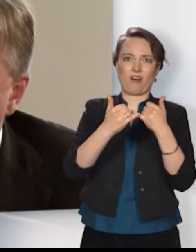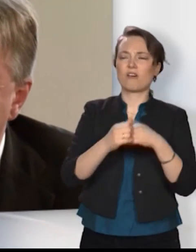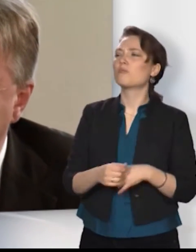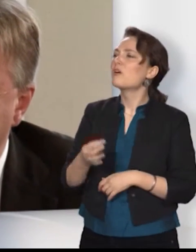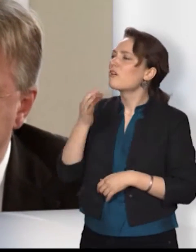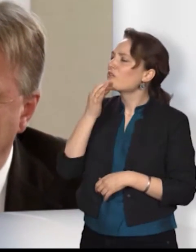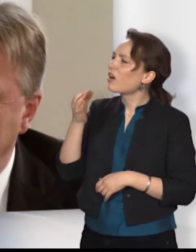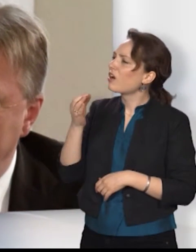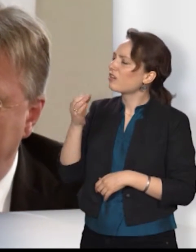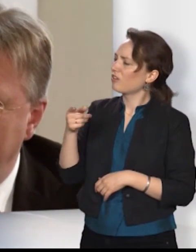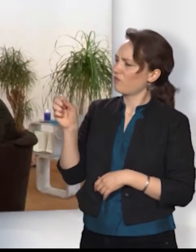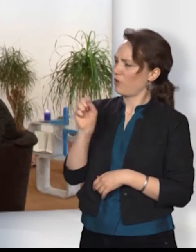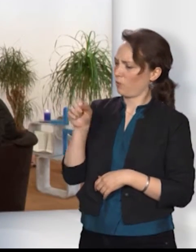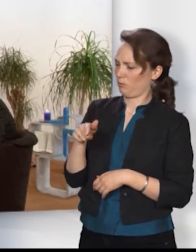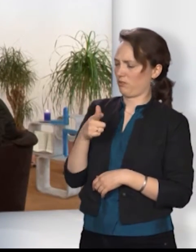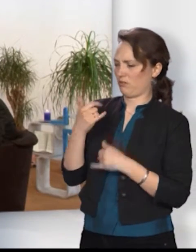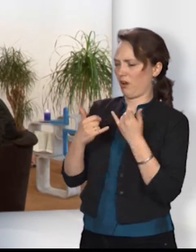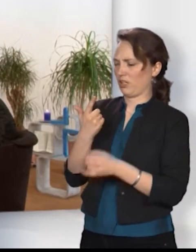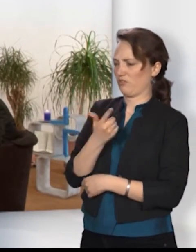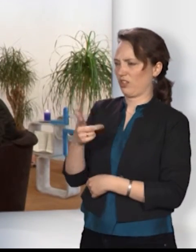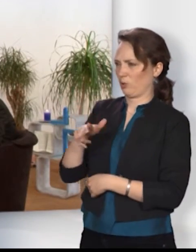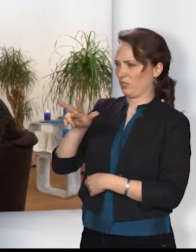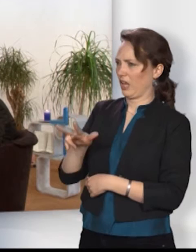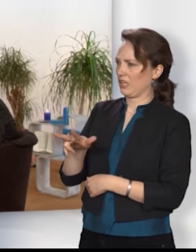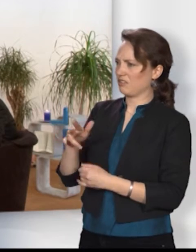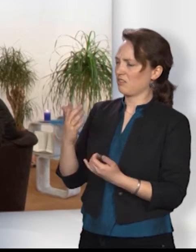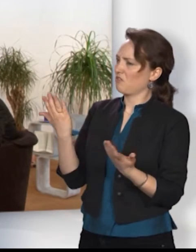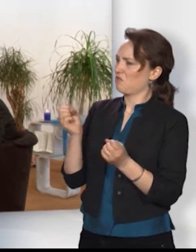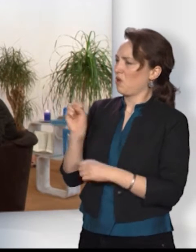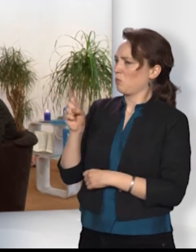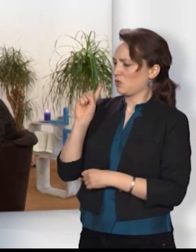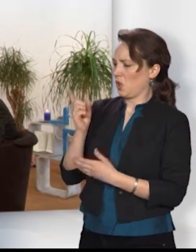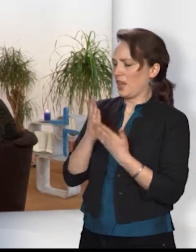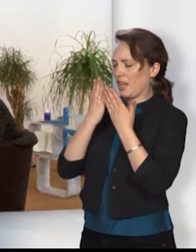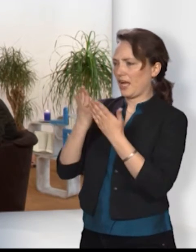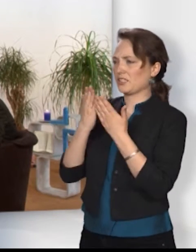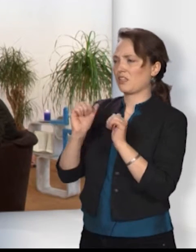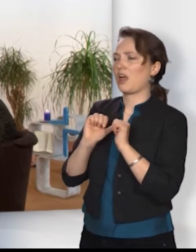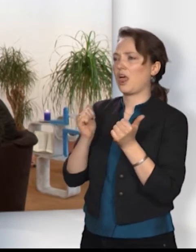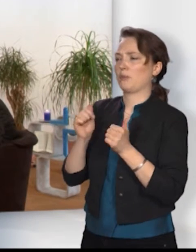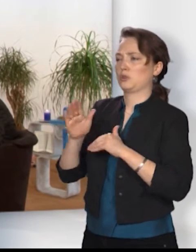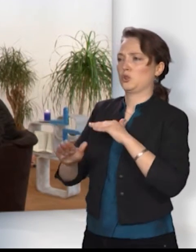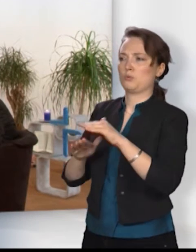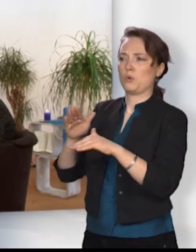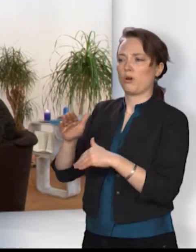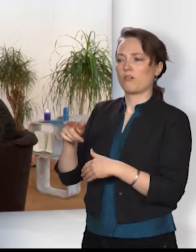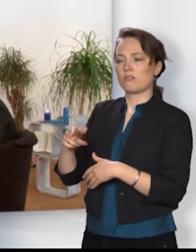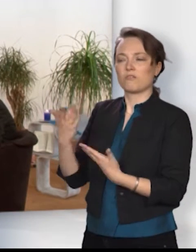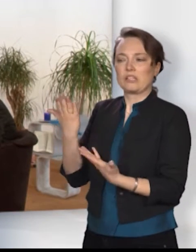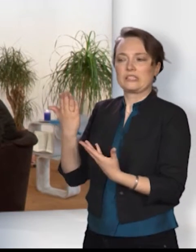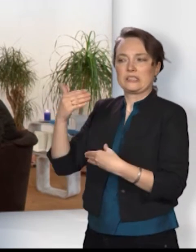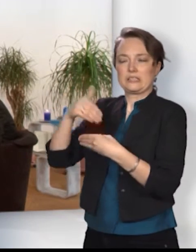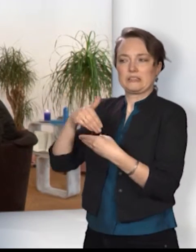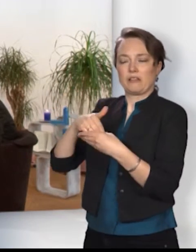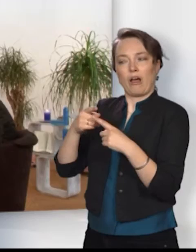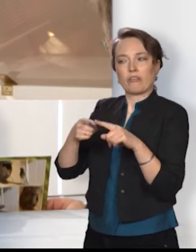müssen Frauen und Mütter Lebensspuren lesen? Was finden Sie darin mehr, was Sie nicht schon im Bild der Frau, in Amica oder